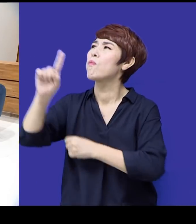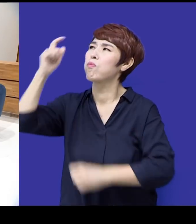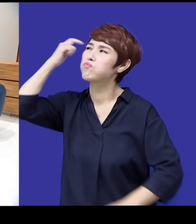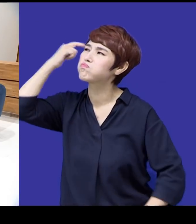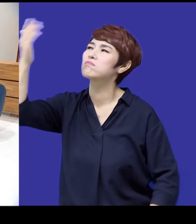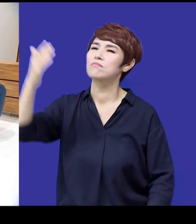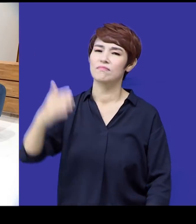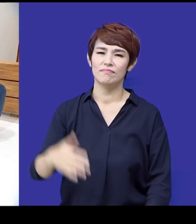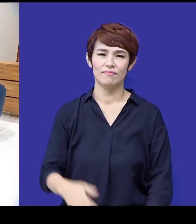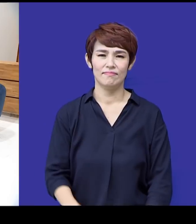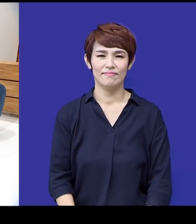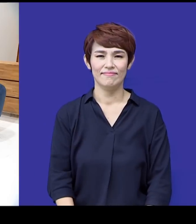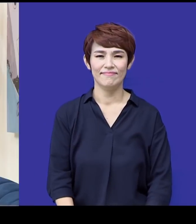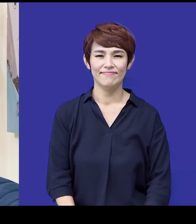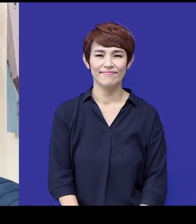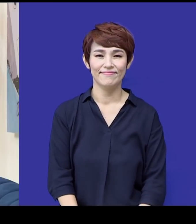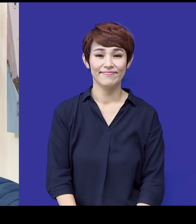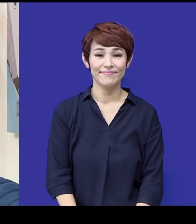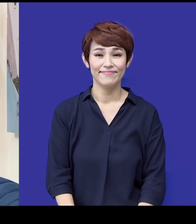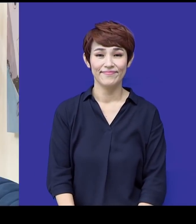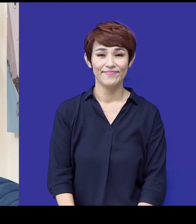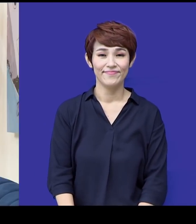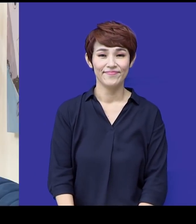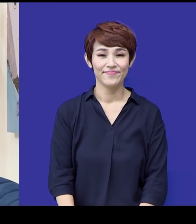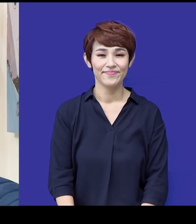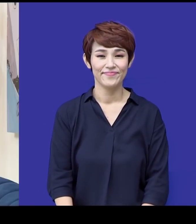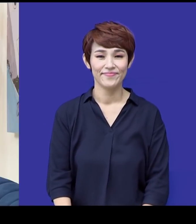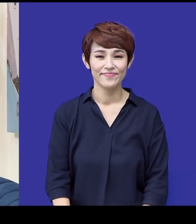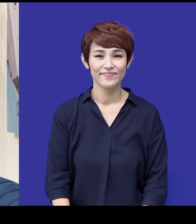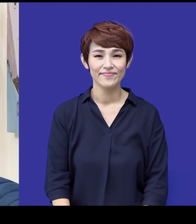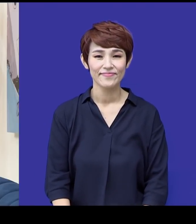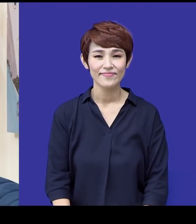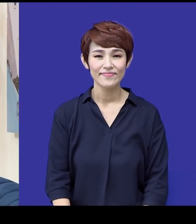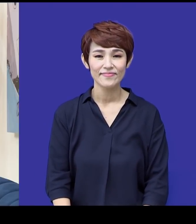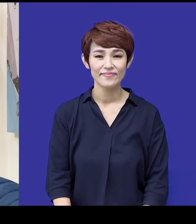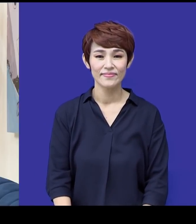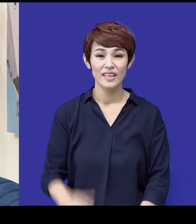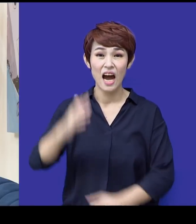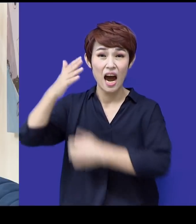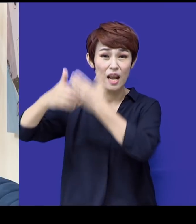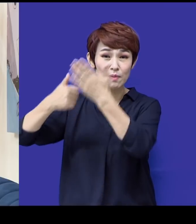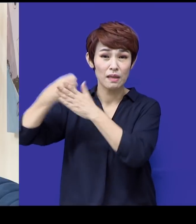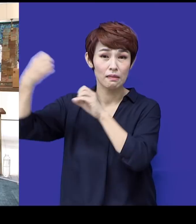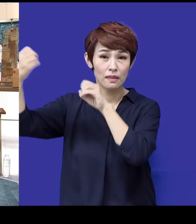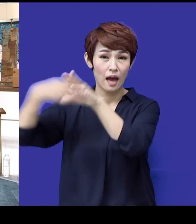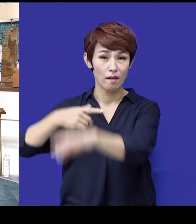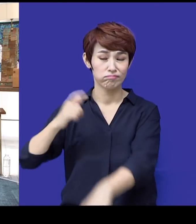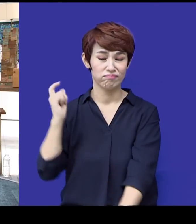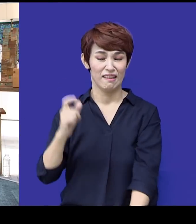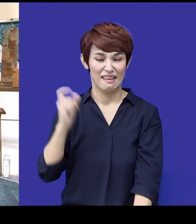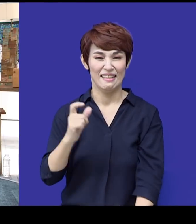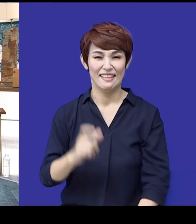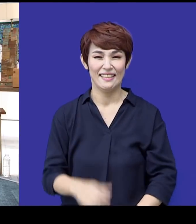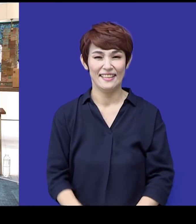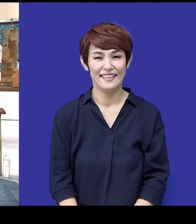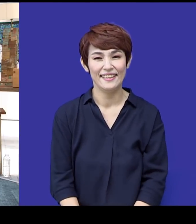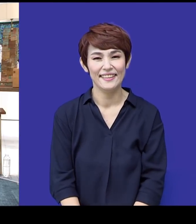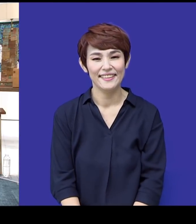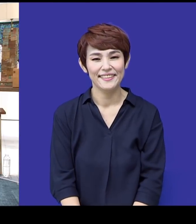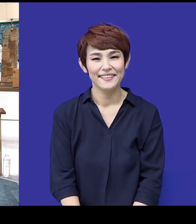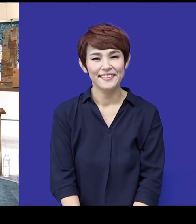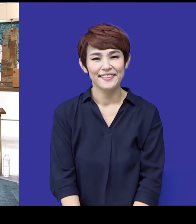싶다고 하나님 앞에 이제 물었죠. 네. 뭐 누가 하나님이 귀에 들려주나요? 안 들려주지. 예. 그러고서